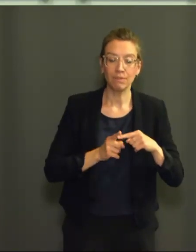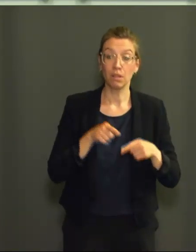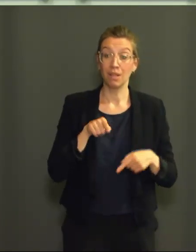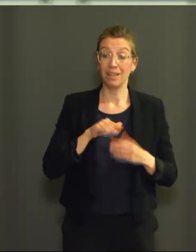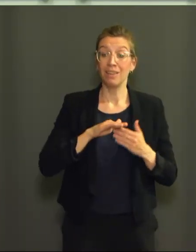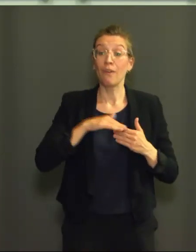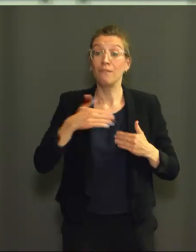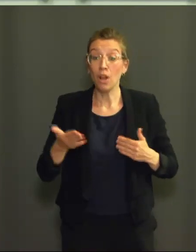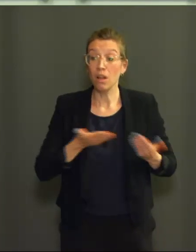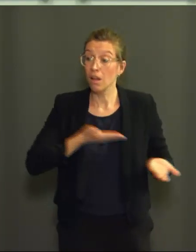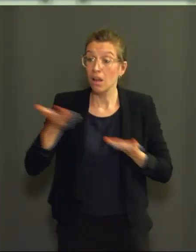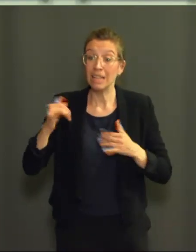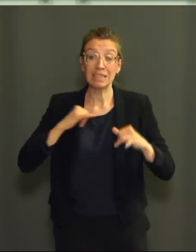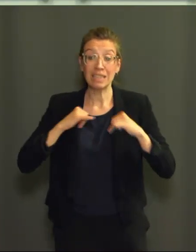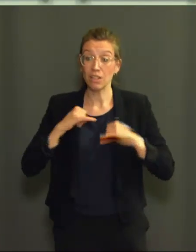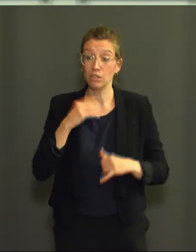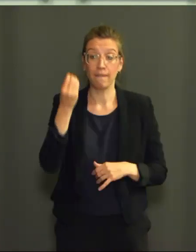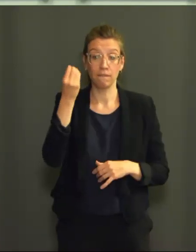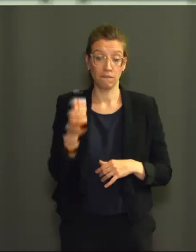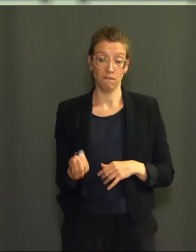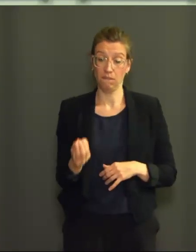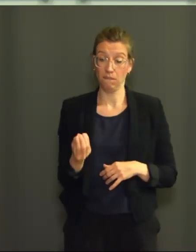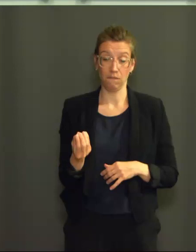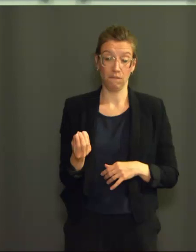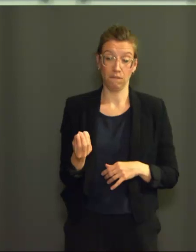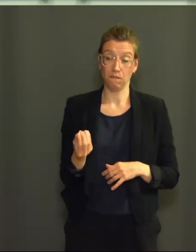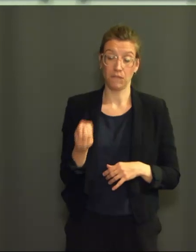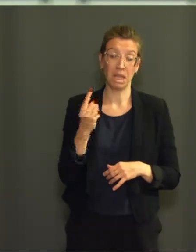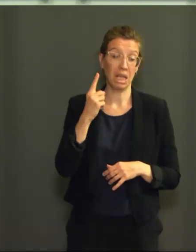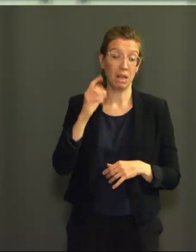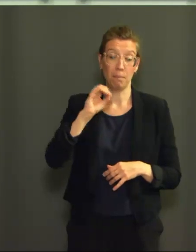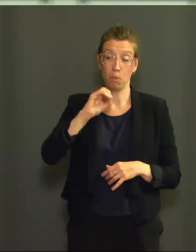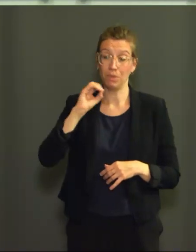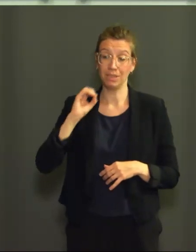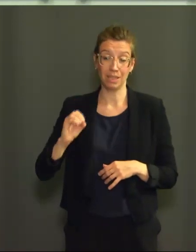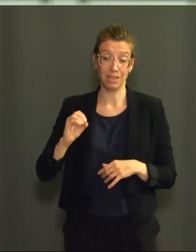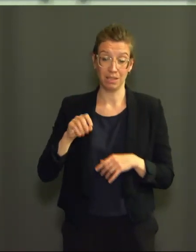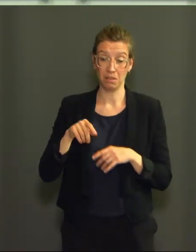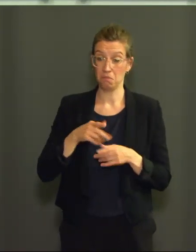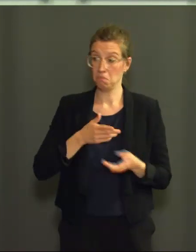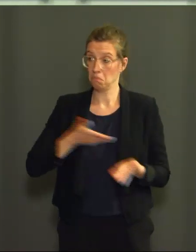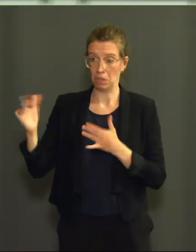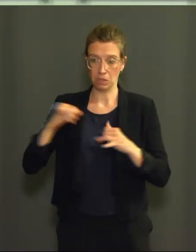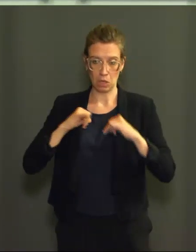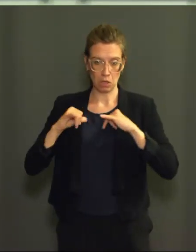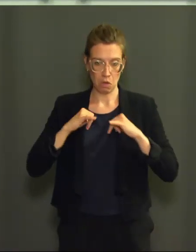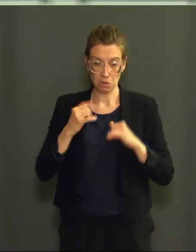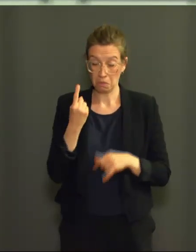de ziekenhuisopnames en vaccinatiestatus zullen later nog gepubliceerd worden.